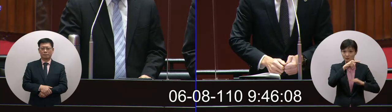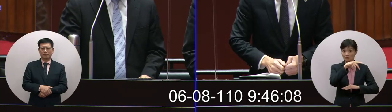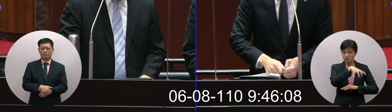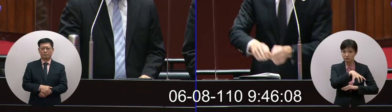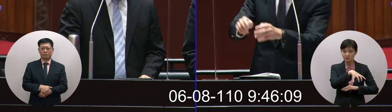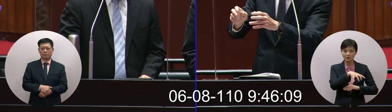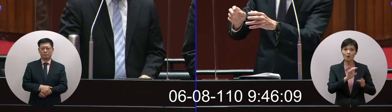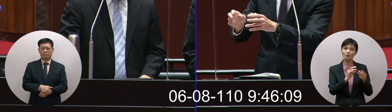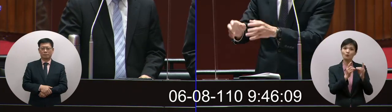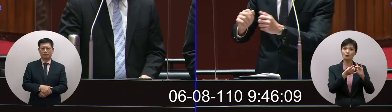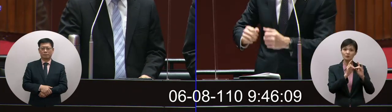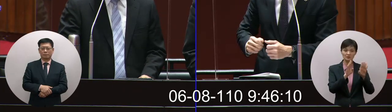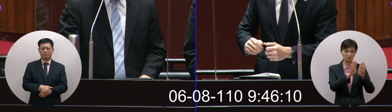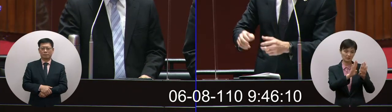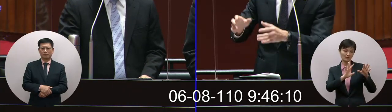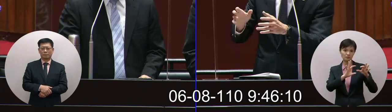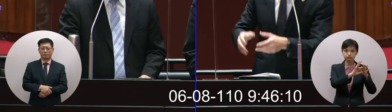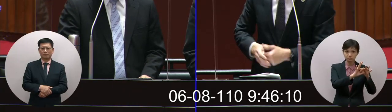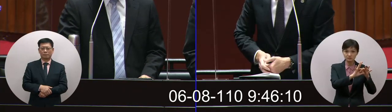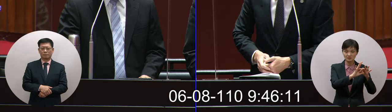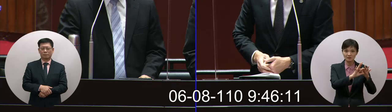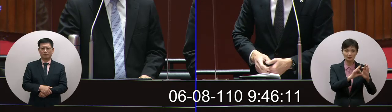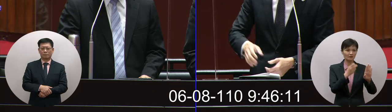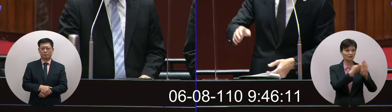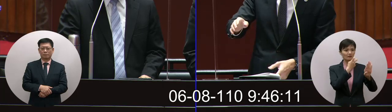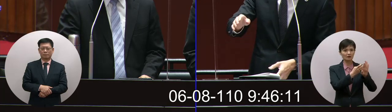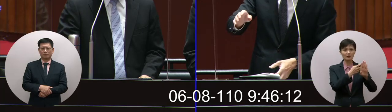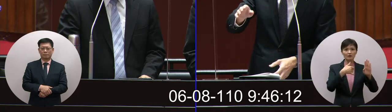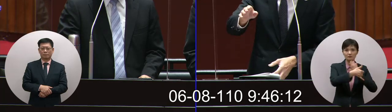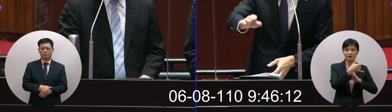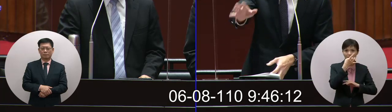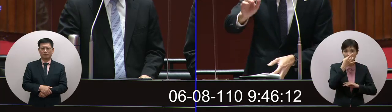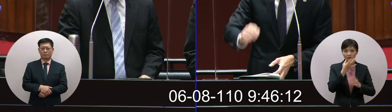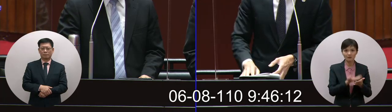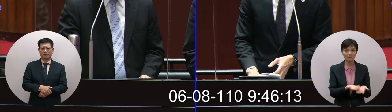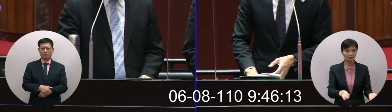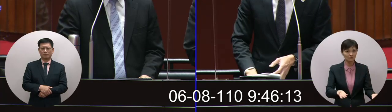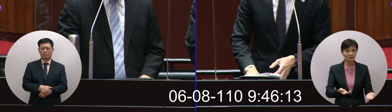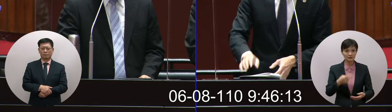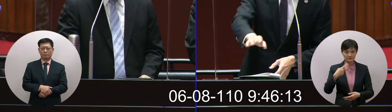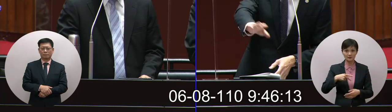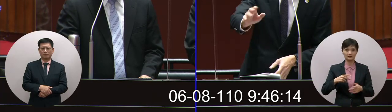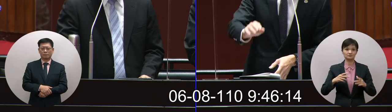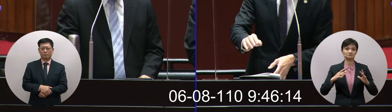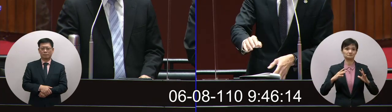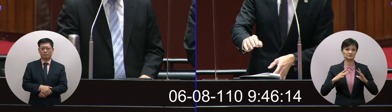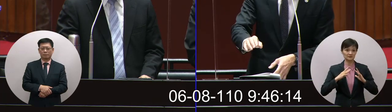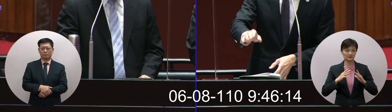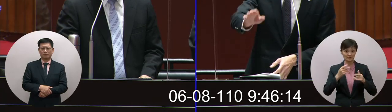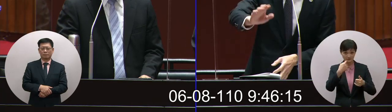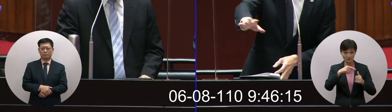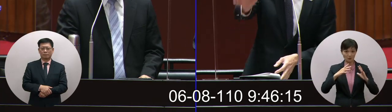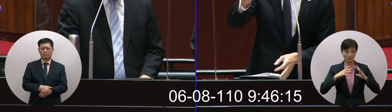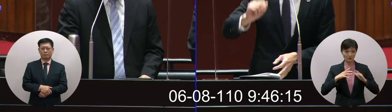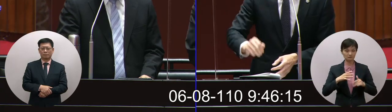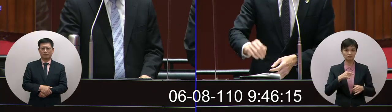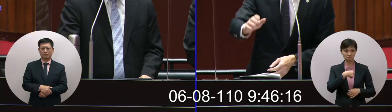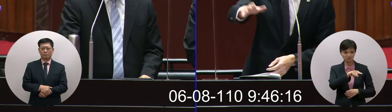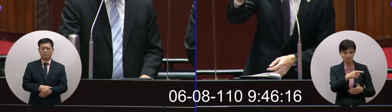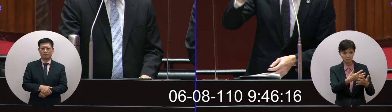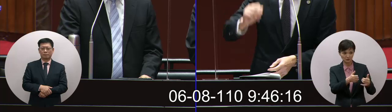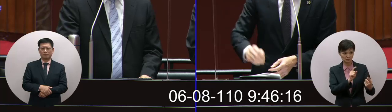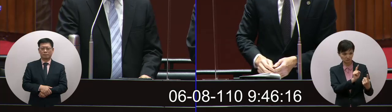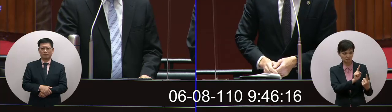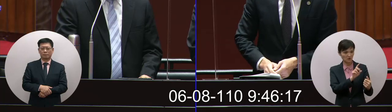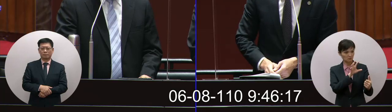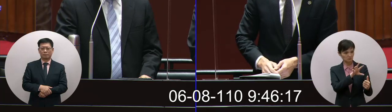宿舍啦，等等。也是讲吼，因的教官甲学生吓，讲吼，你若安尼大主大义吼，你若是要安尼吼，你家己归去，